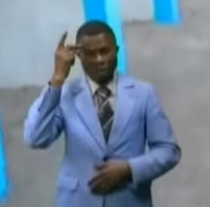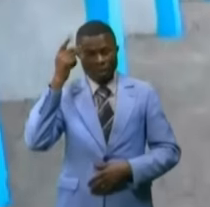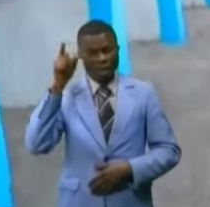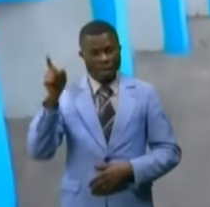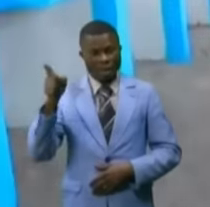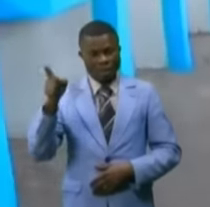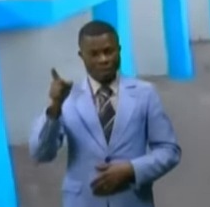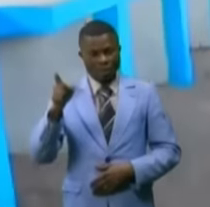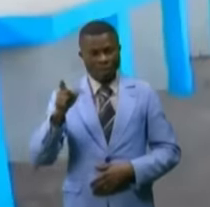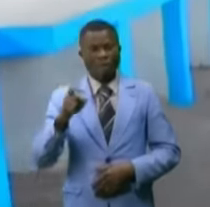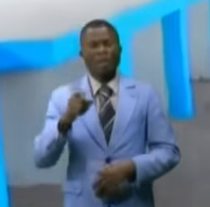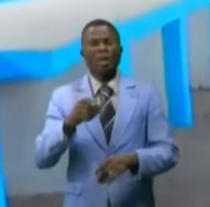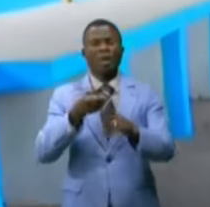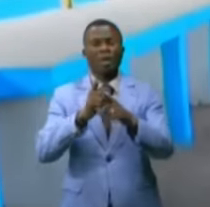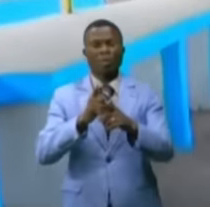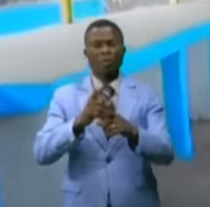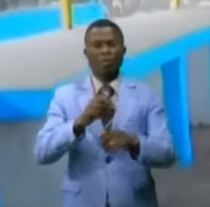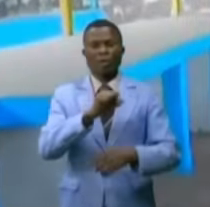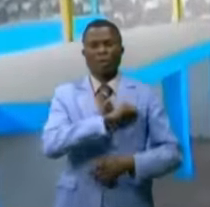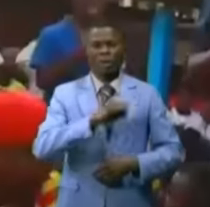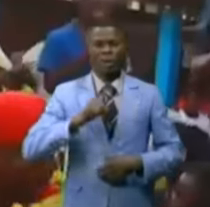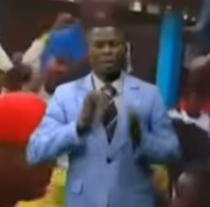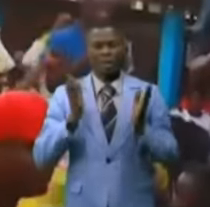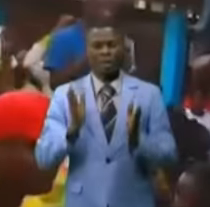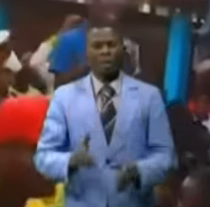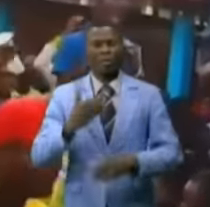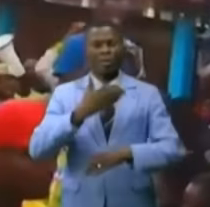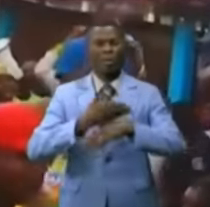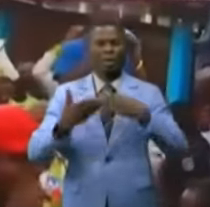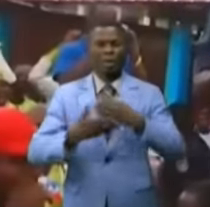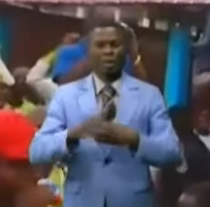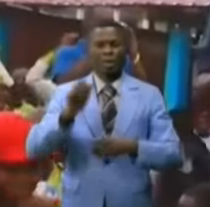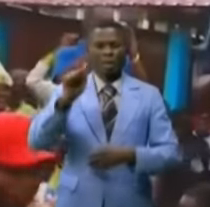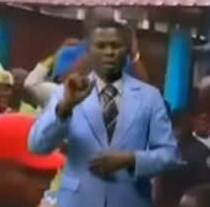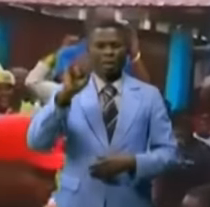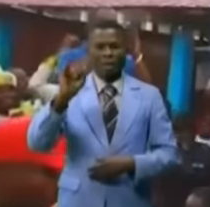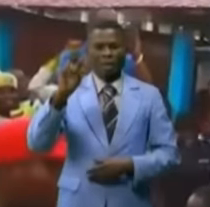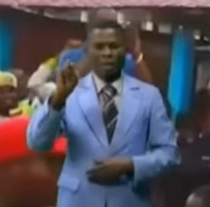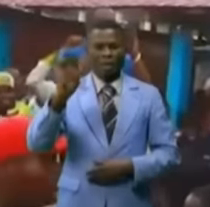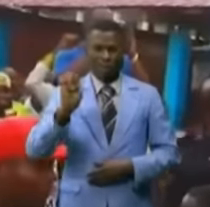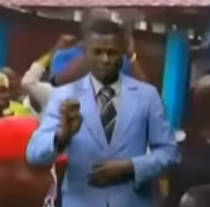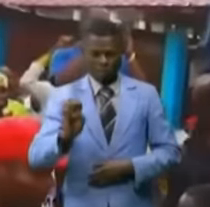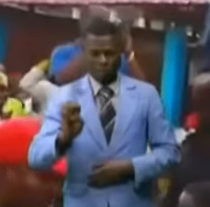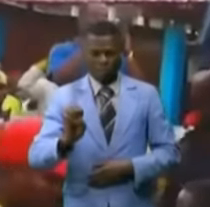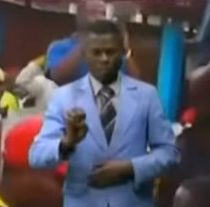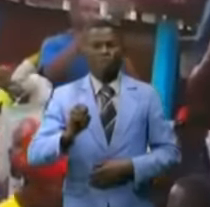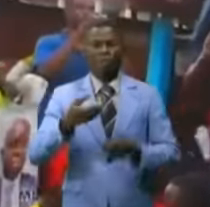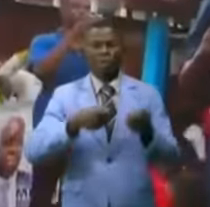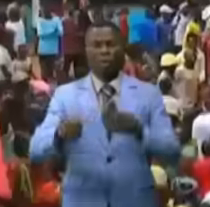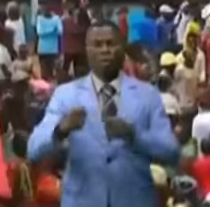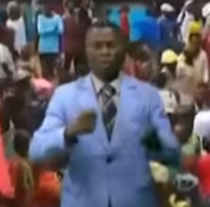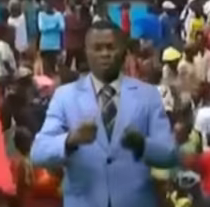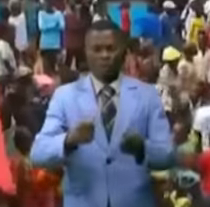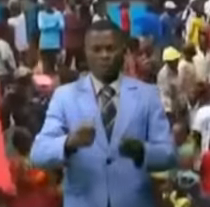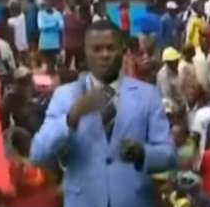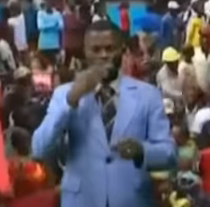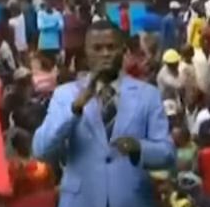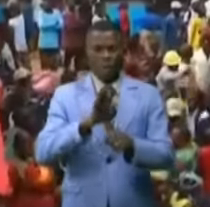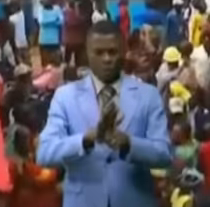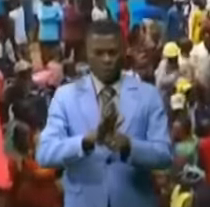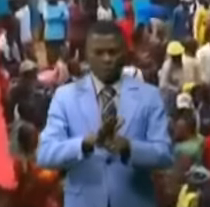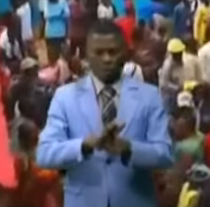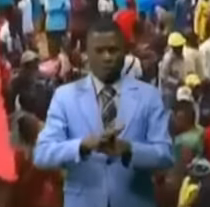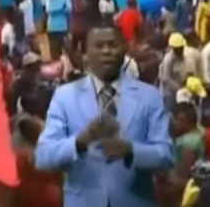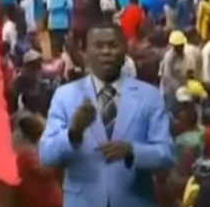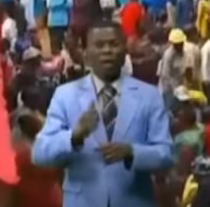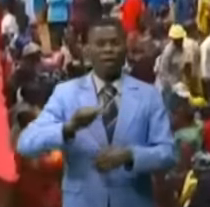territoire, est l'œuvre de l'honorable sénateur Aimé Patience Mangiadi Bigoulou. Cet ouvrage, premier du genre réalisé sur